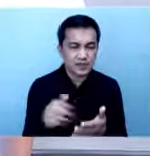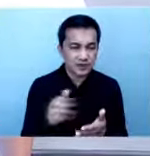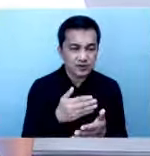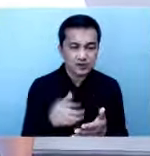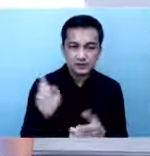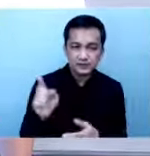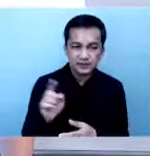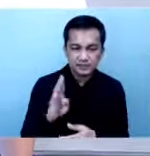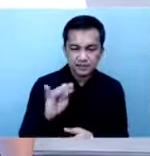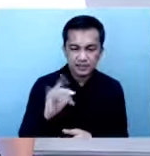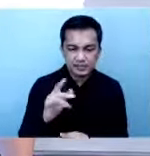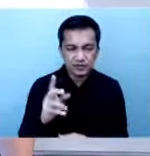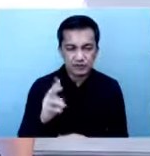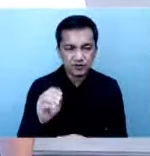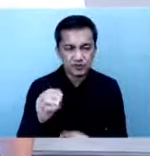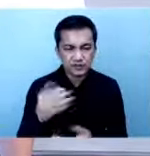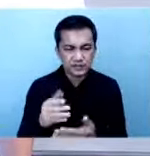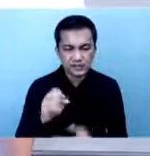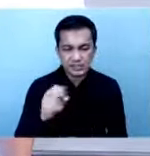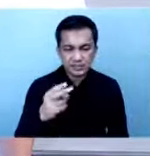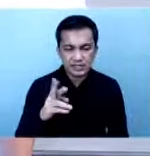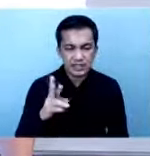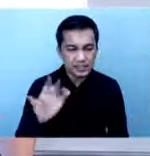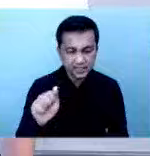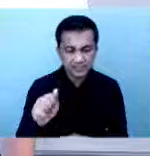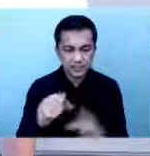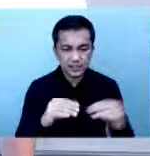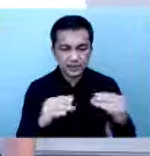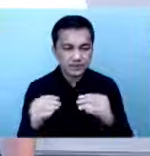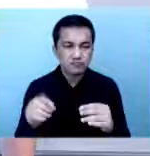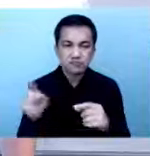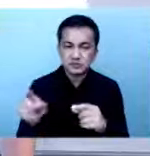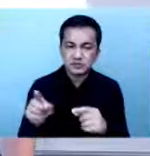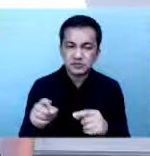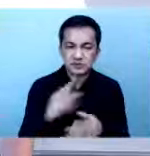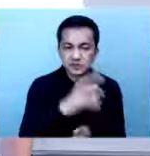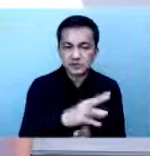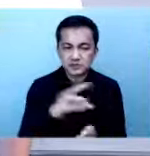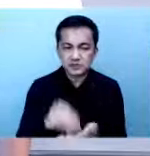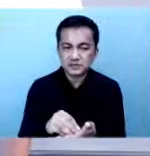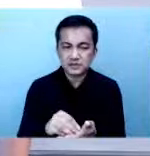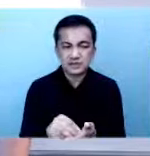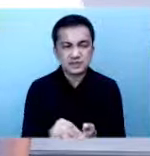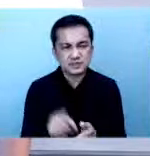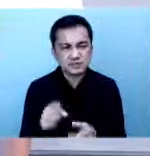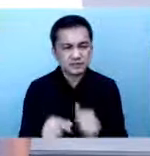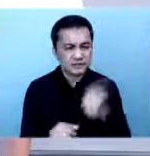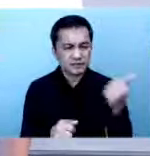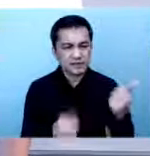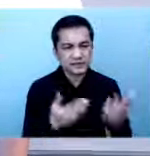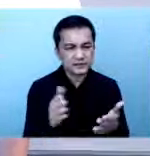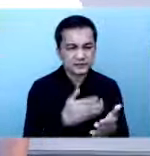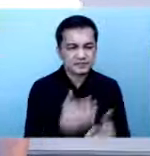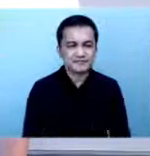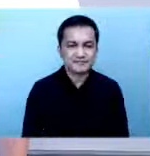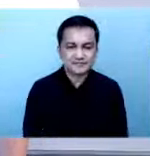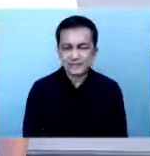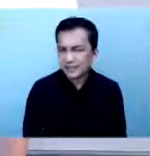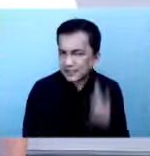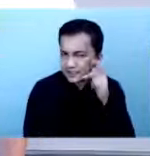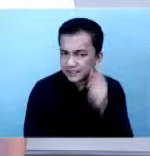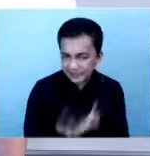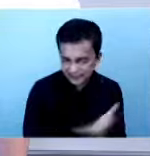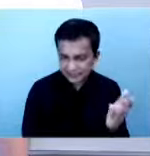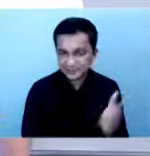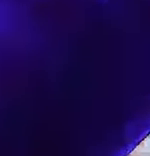si Bangsamoro singer Shaira na usap-usapang ginaya na naman daw niya sa ibang kanta. Pakinggan nga natin yan sa report